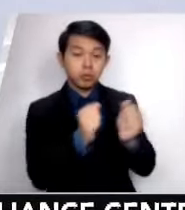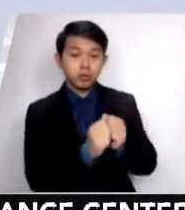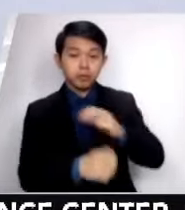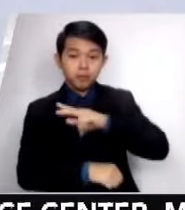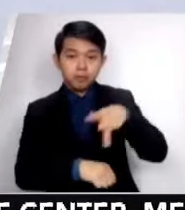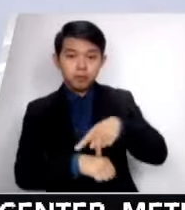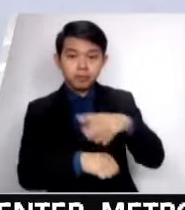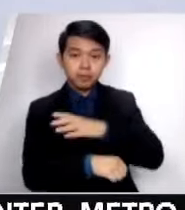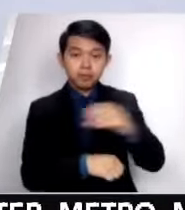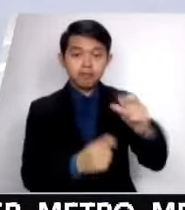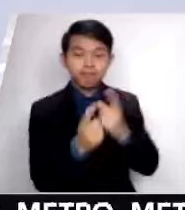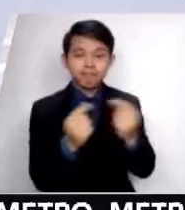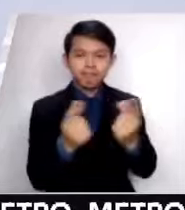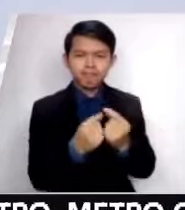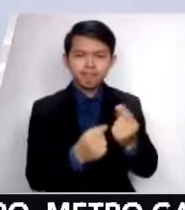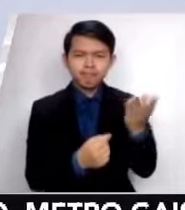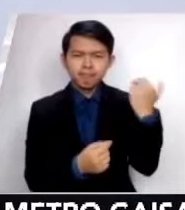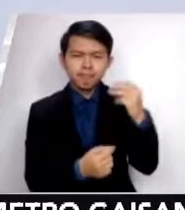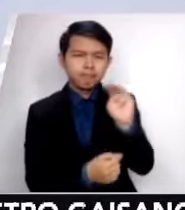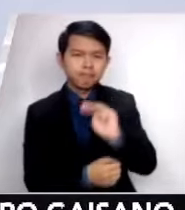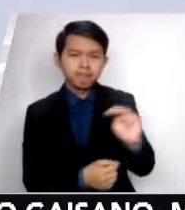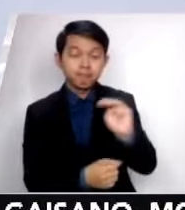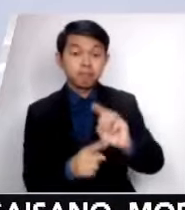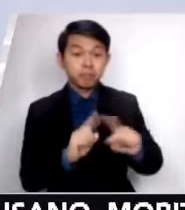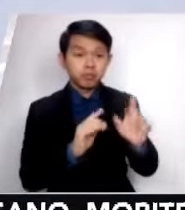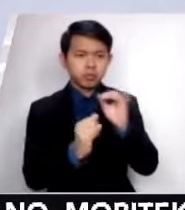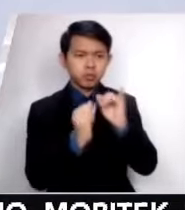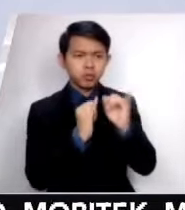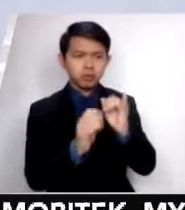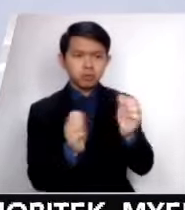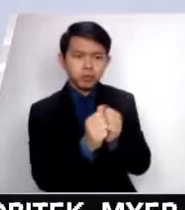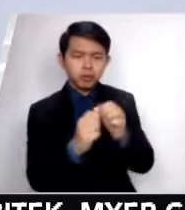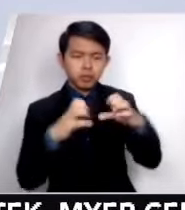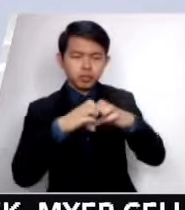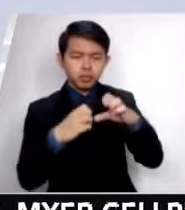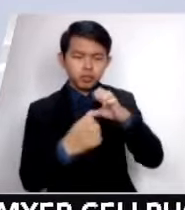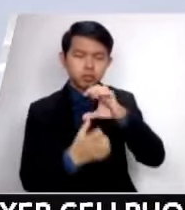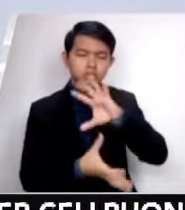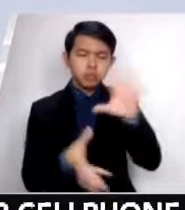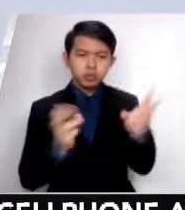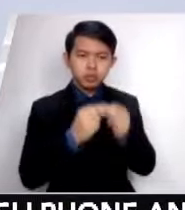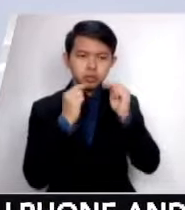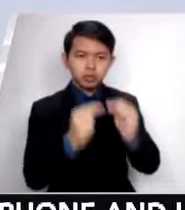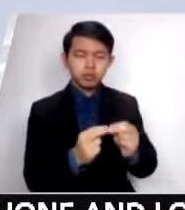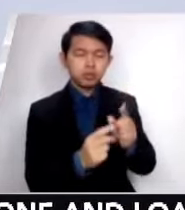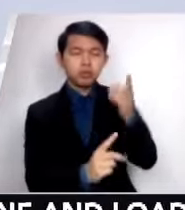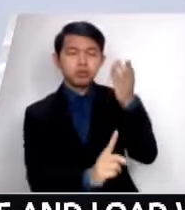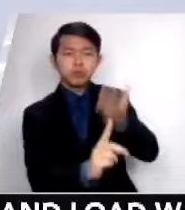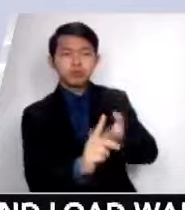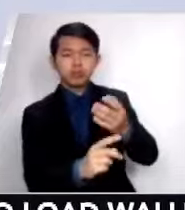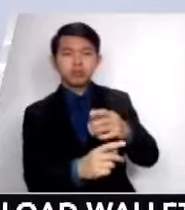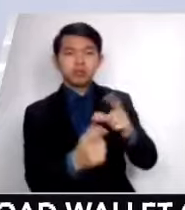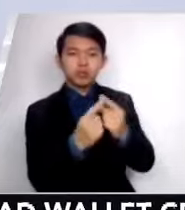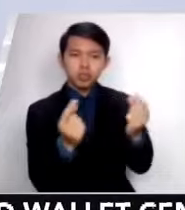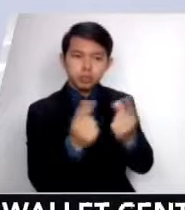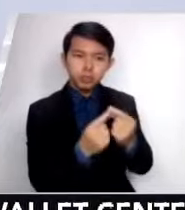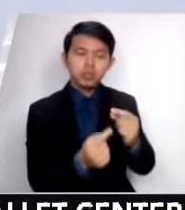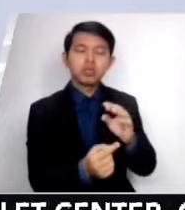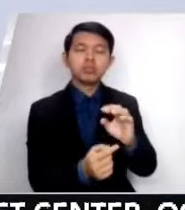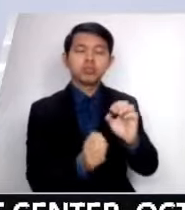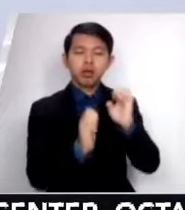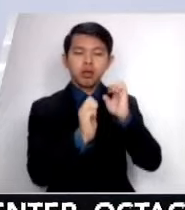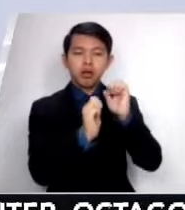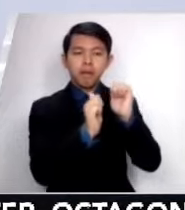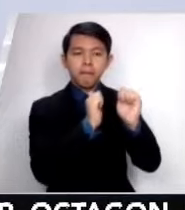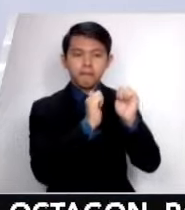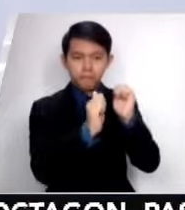sa exclusive interview ng GMA Integrated News kay Japanese Ambassador to the Philippines Endo Kazuya, nagbigay siya ng pasilip sa